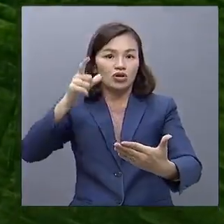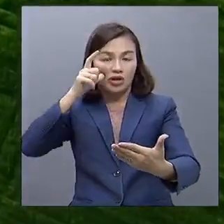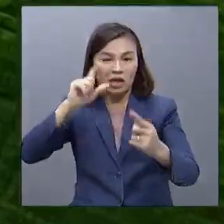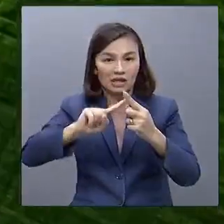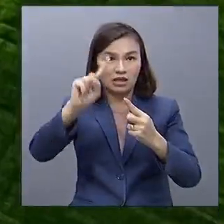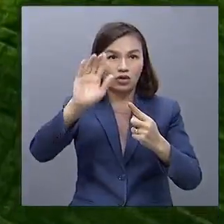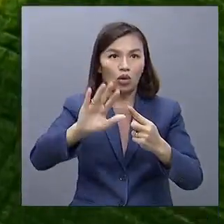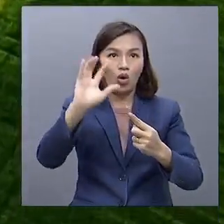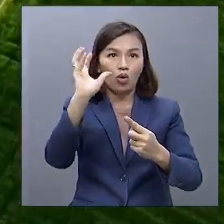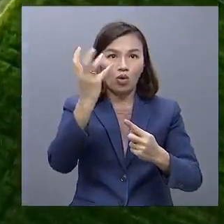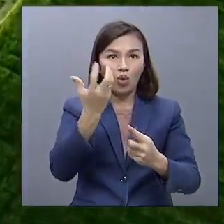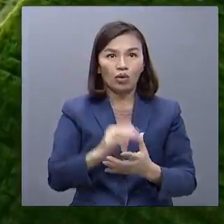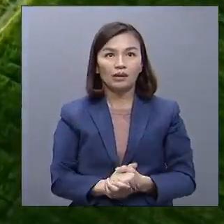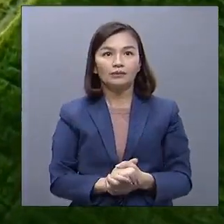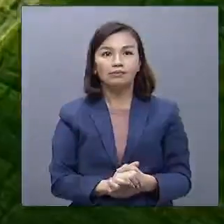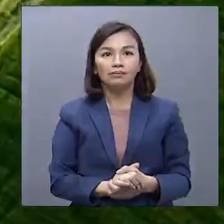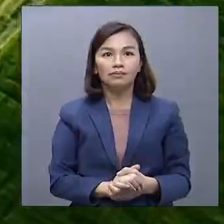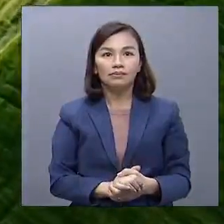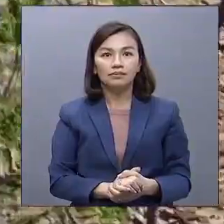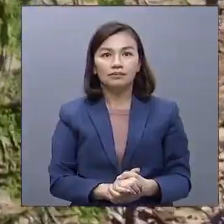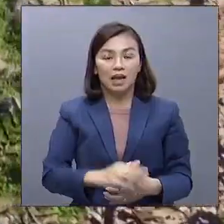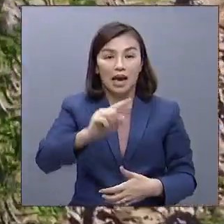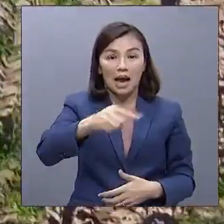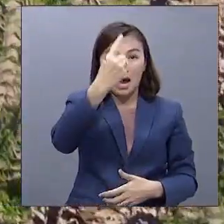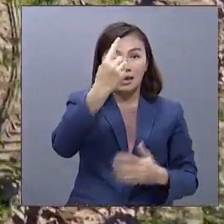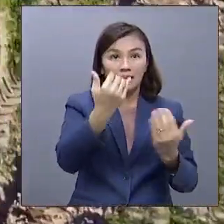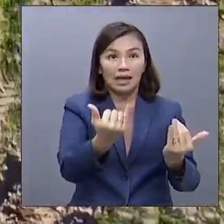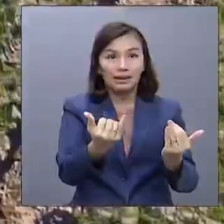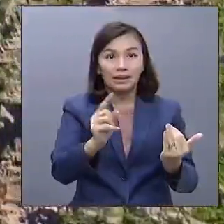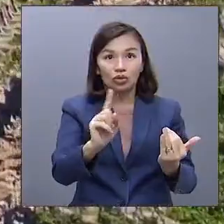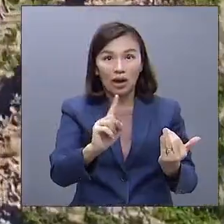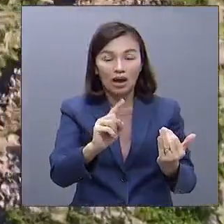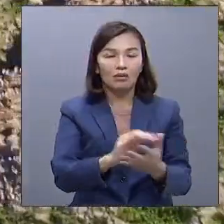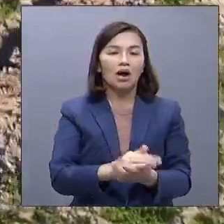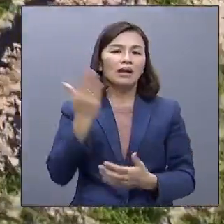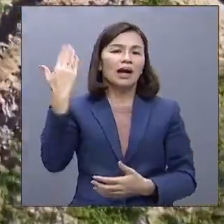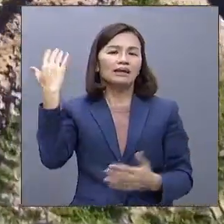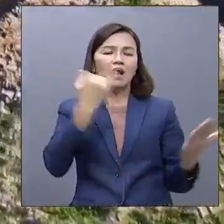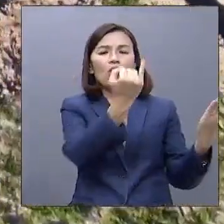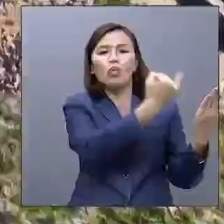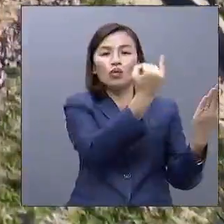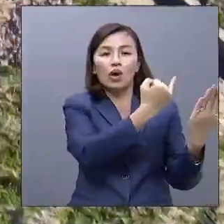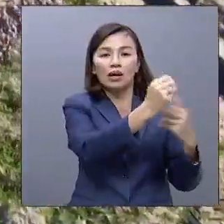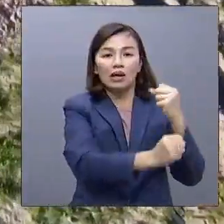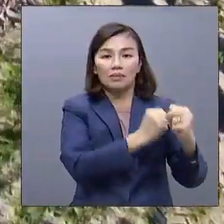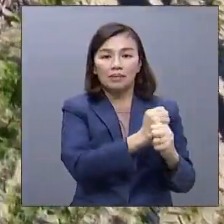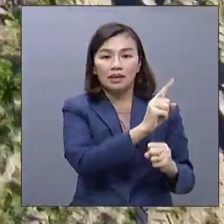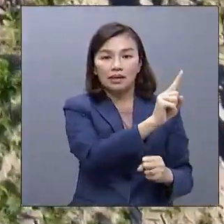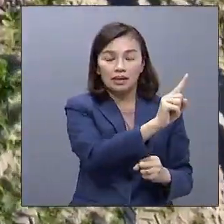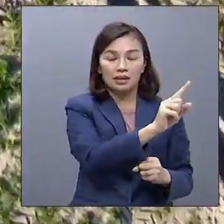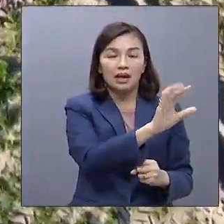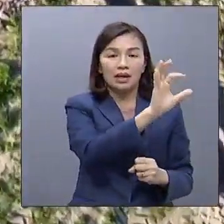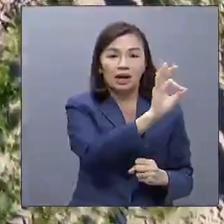าโบปิกัสโซที่นำมาใช้เป็นแบบครั้งนี้คือภาพพอร์เทรตของเขานะคะที่เขาเคยวาดไว้เมื่อปี1907ค่ะ